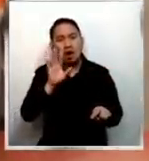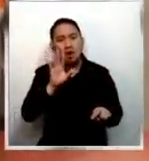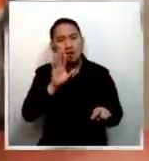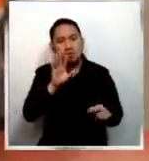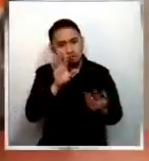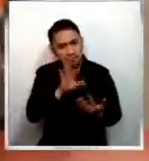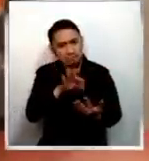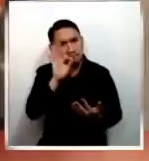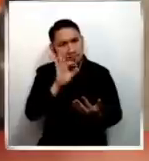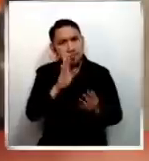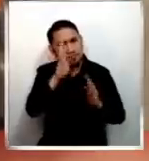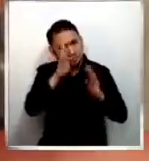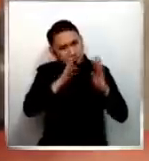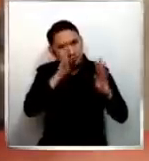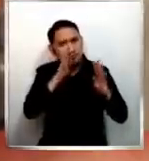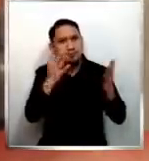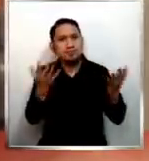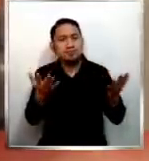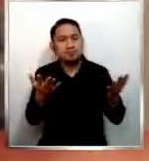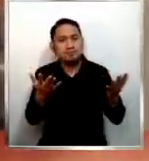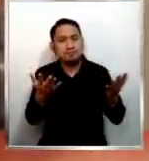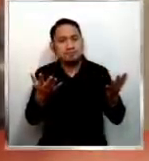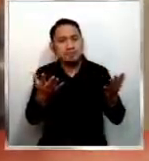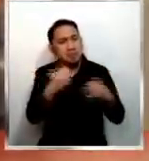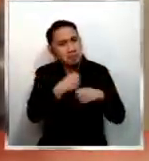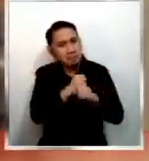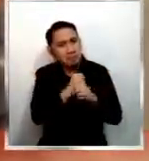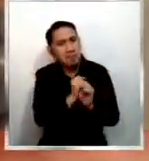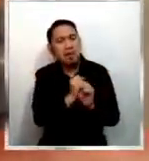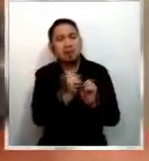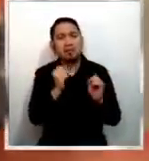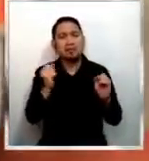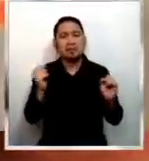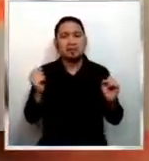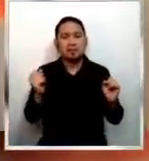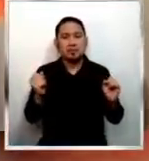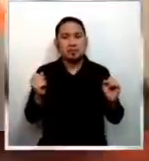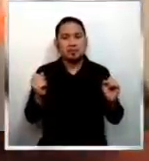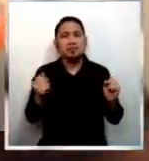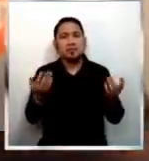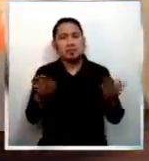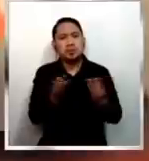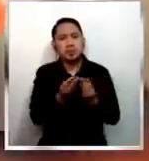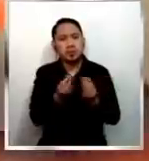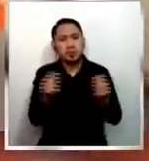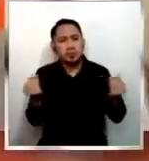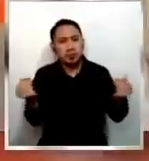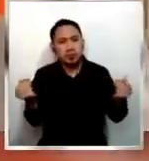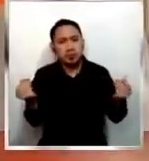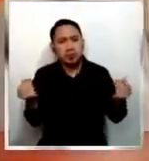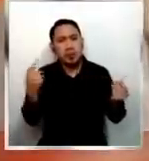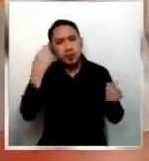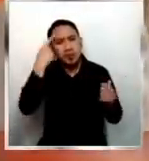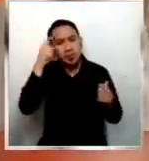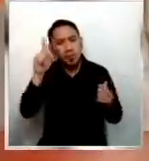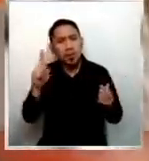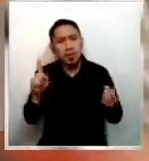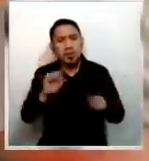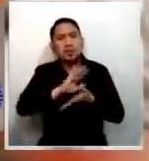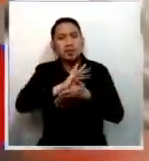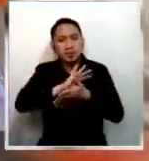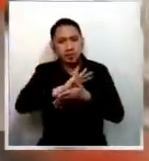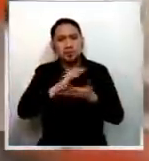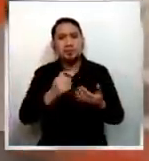maka-imbento or makagawa ng solusyon sa lumalaganap na